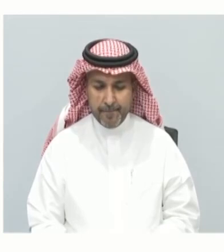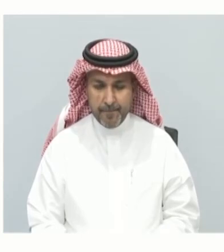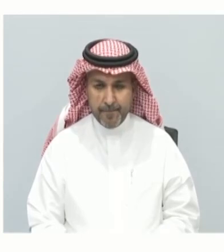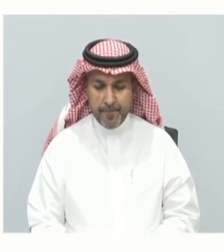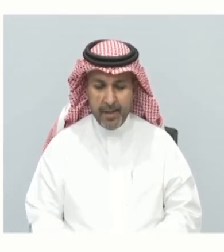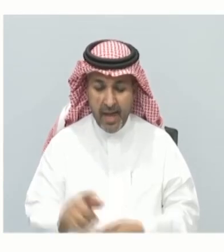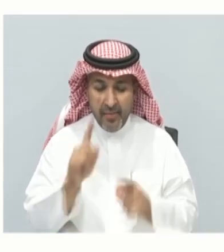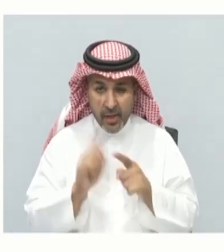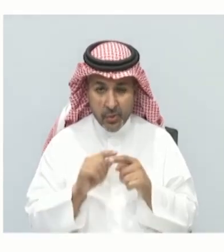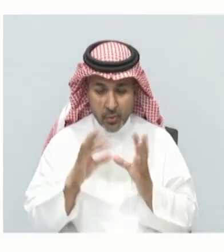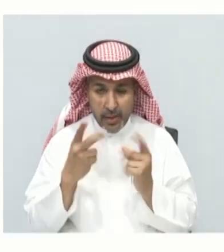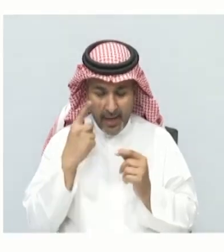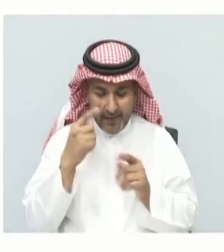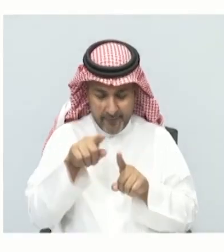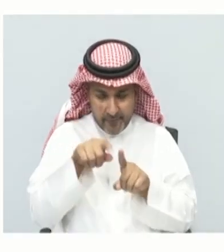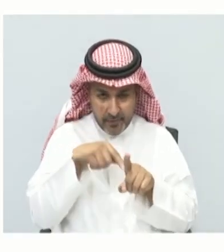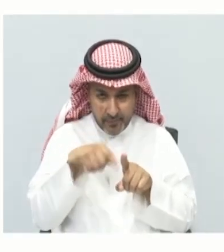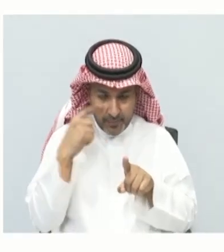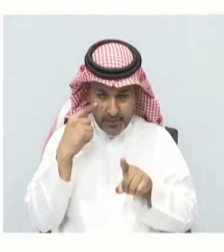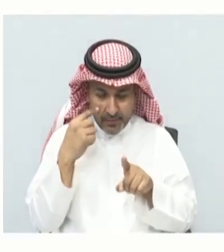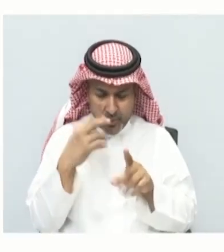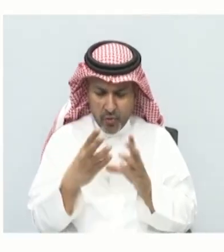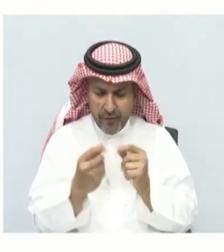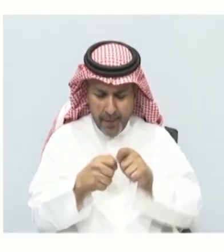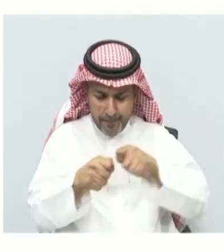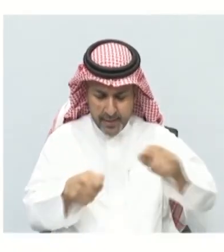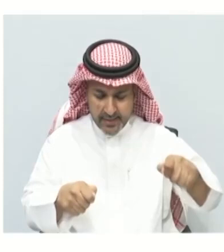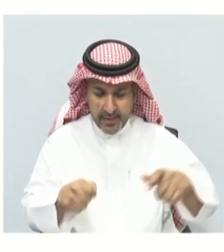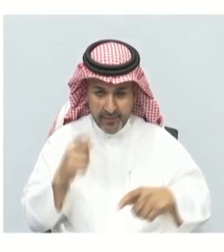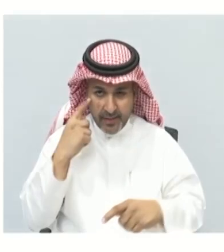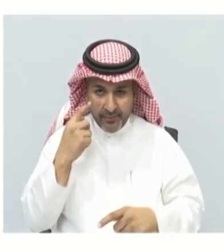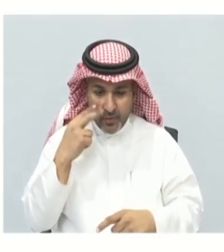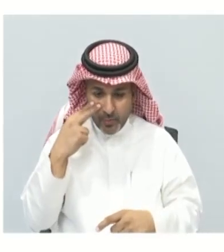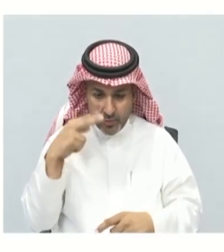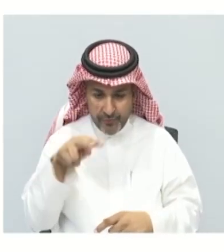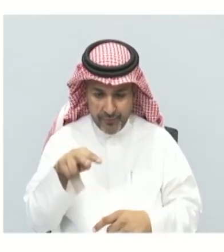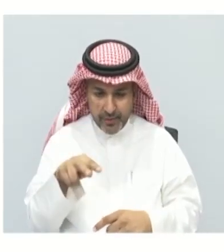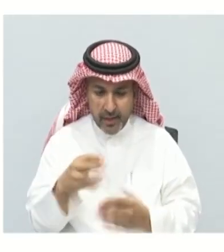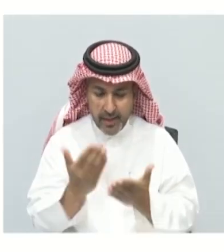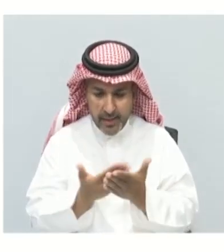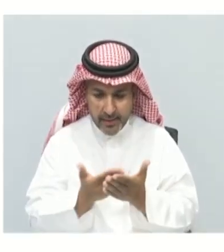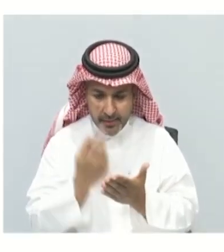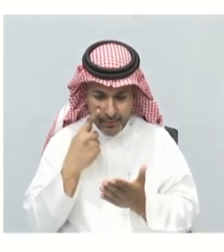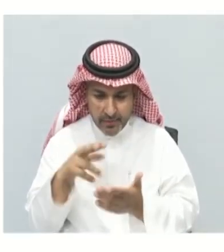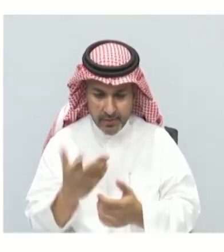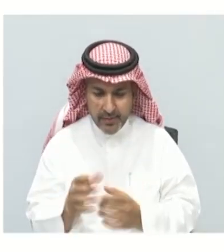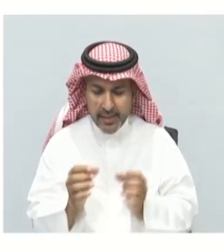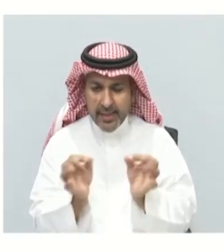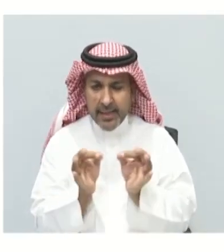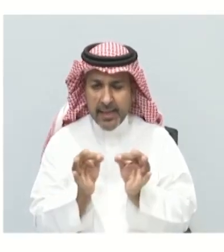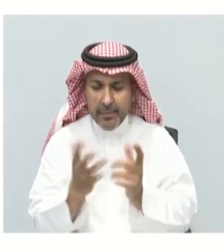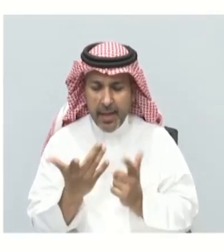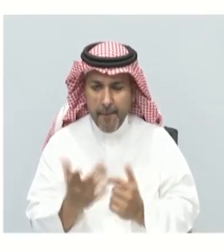طبعا عندما ندقق النظر في عندما ندقق النظر في الرسم ستجد تقريبا